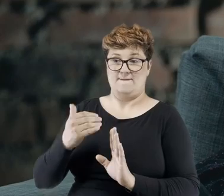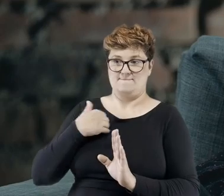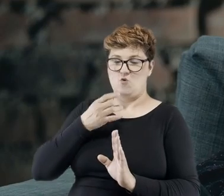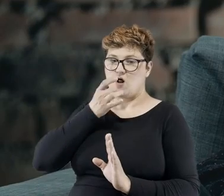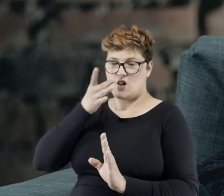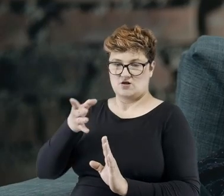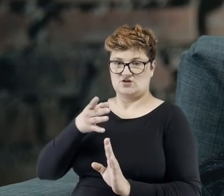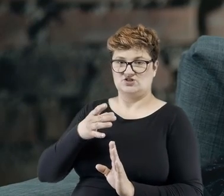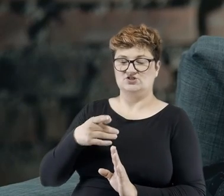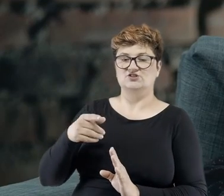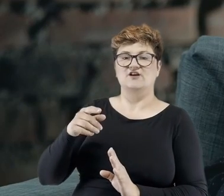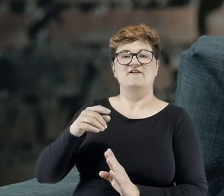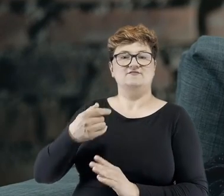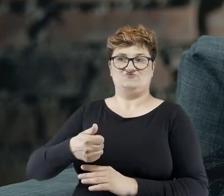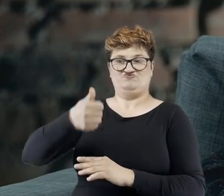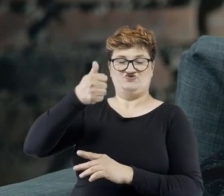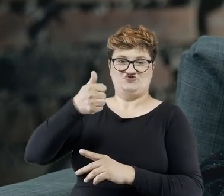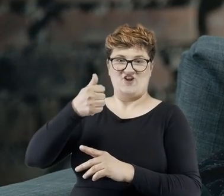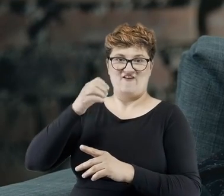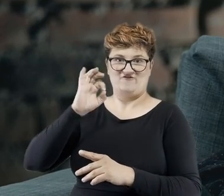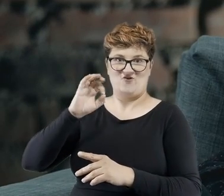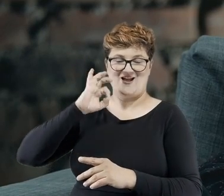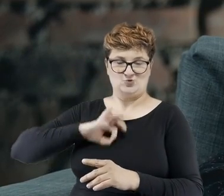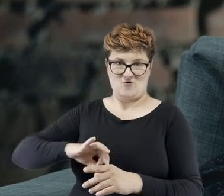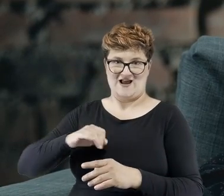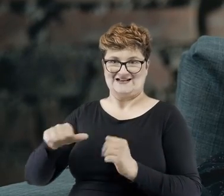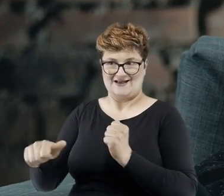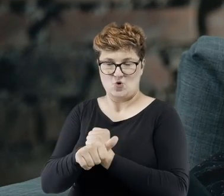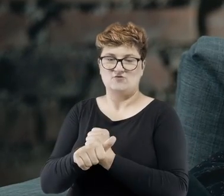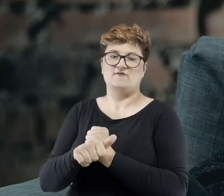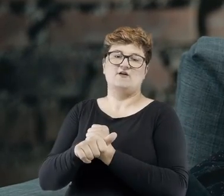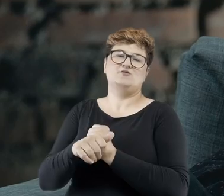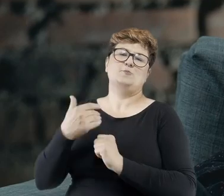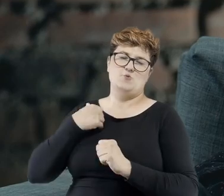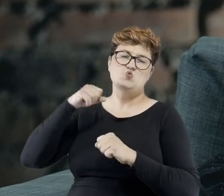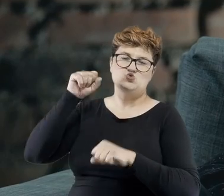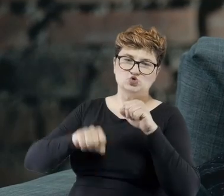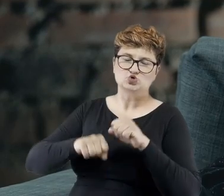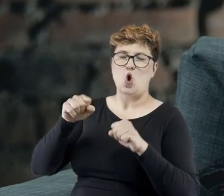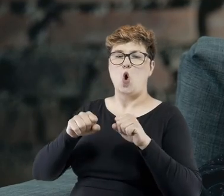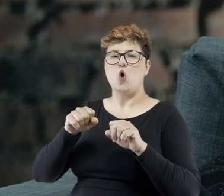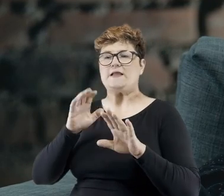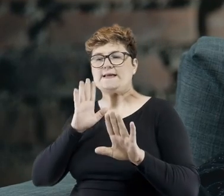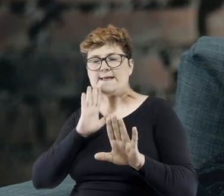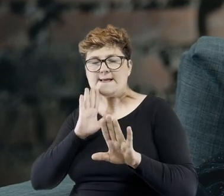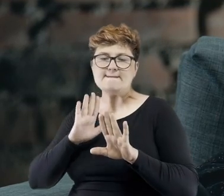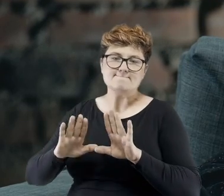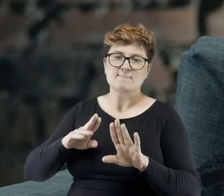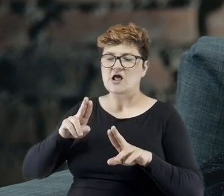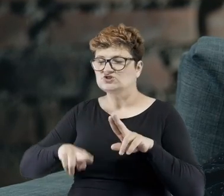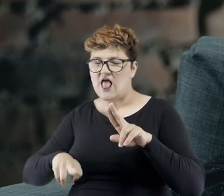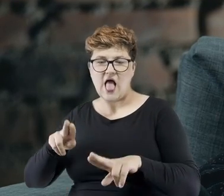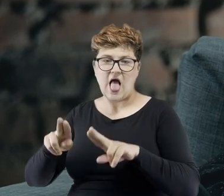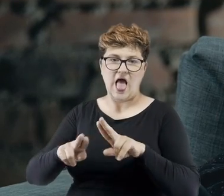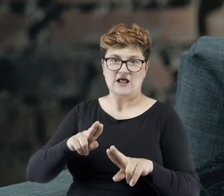oskarżona o zamordowanie córki swojego przełożonego. To był proces poszlakowy i nie było wiadomo,